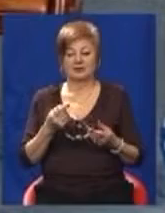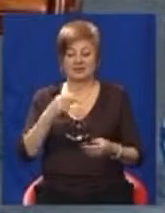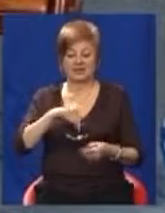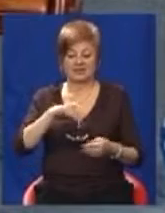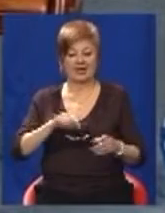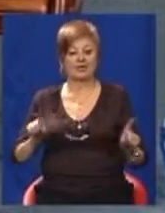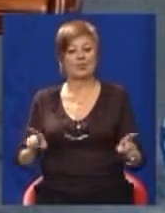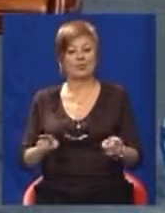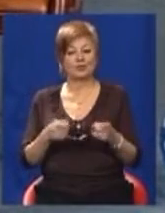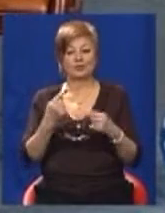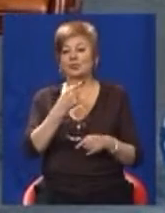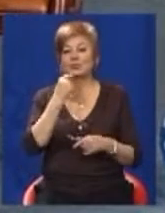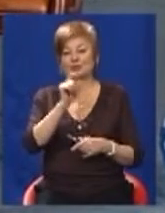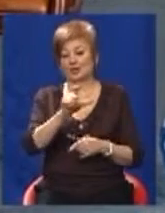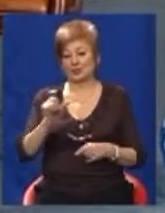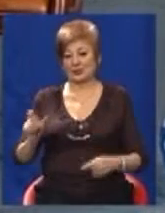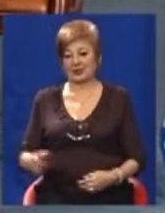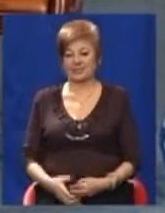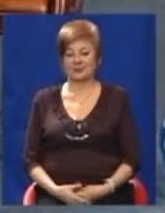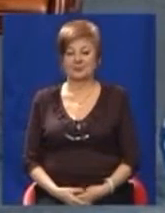настрій, і взагалі настрій багатьох людей.